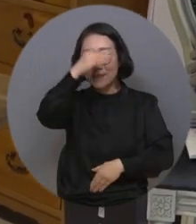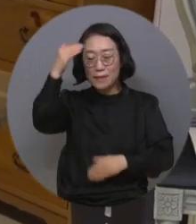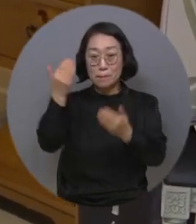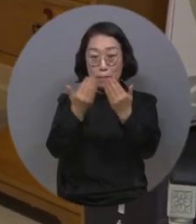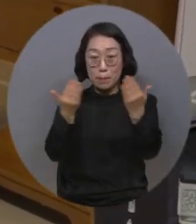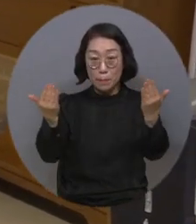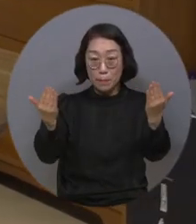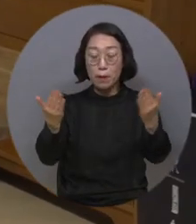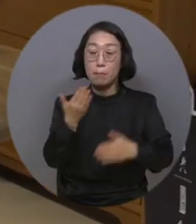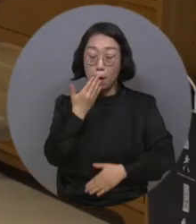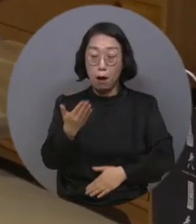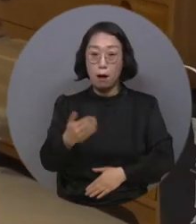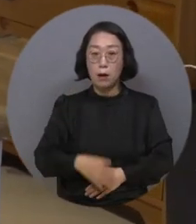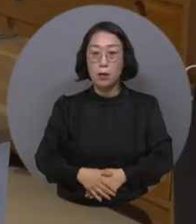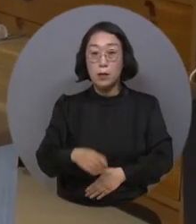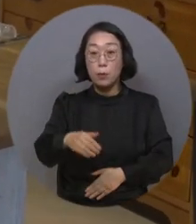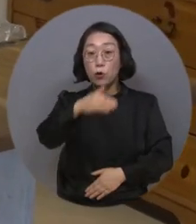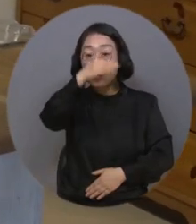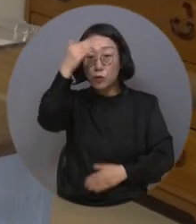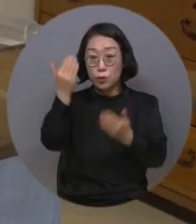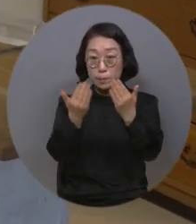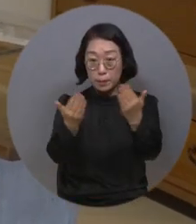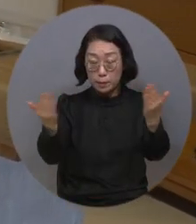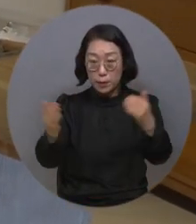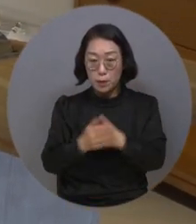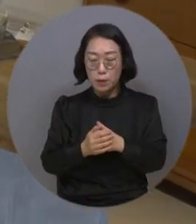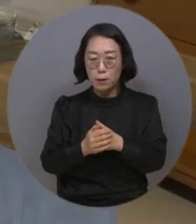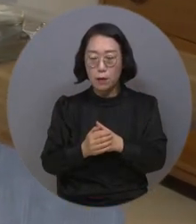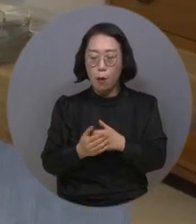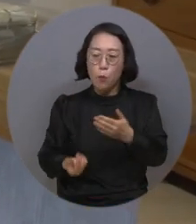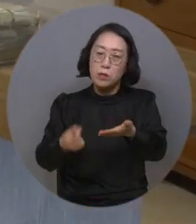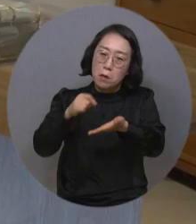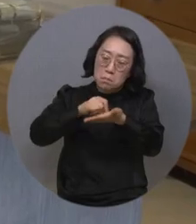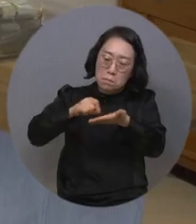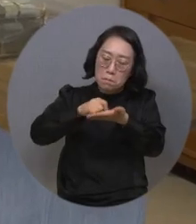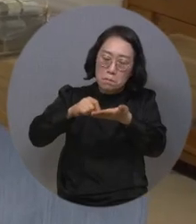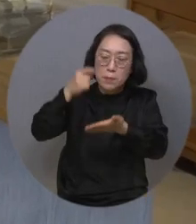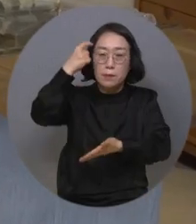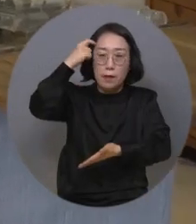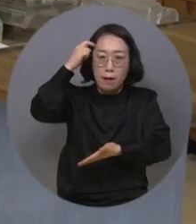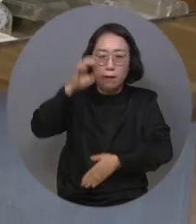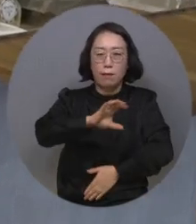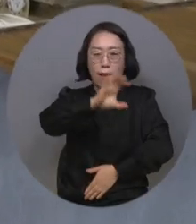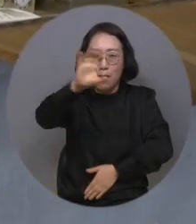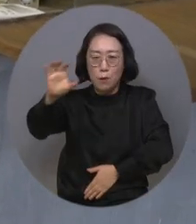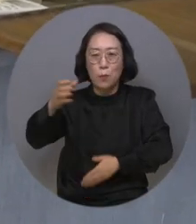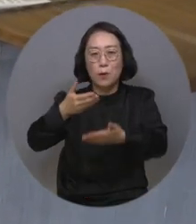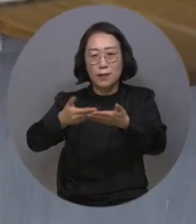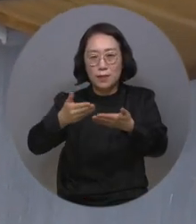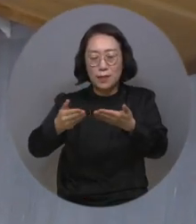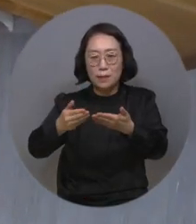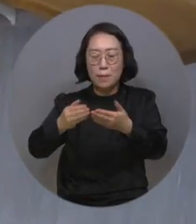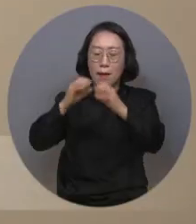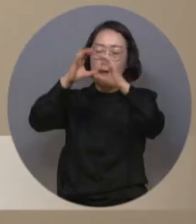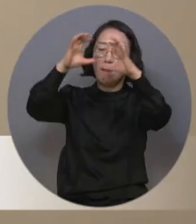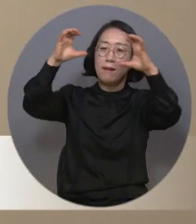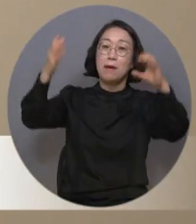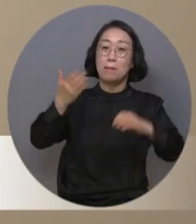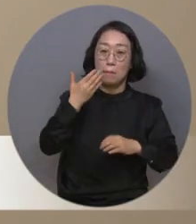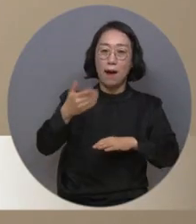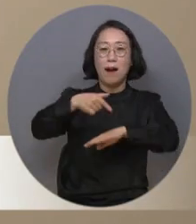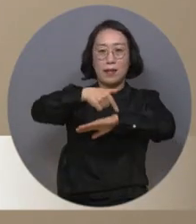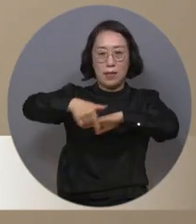수 있습니다. 이번 전시회는 작가의 주머니 속 끄적임이 작품이 되는 과정을 상상할 수 있도록 기획되었습니다.